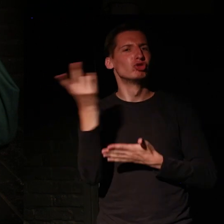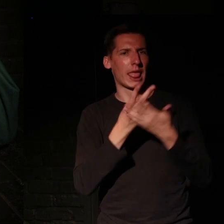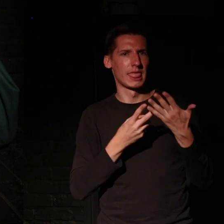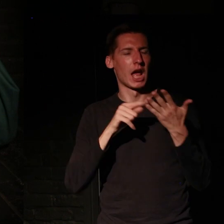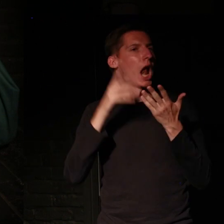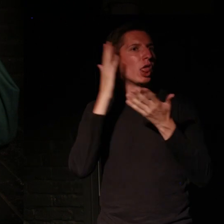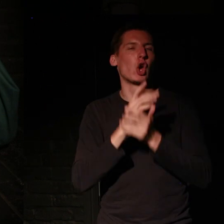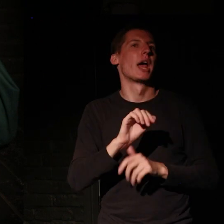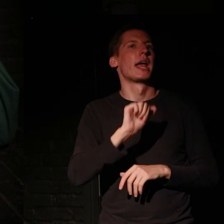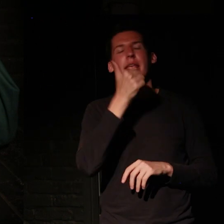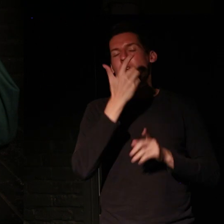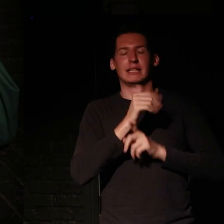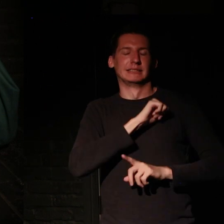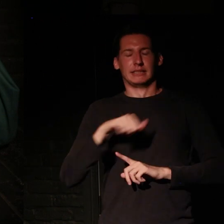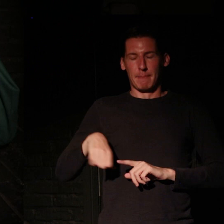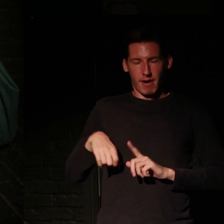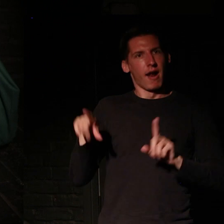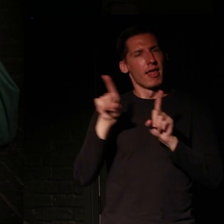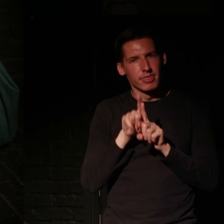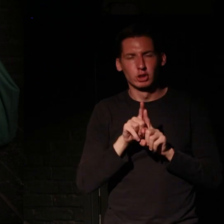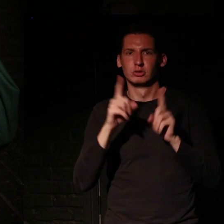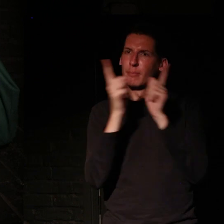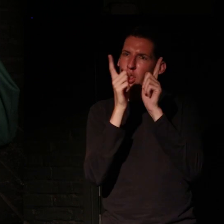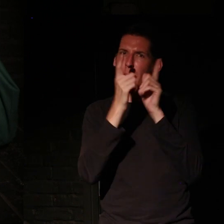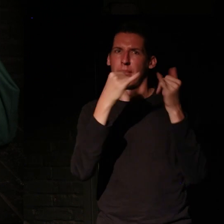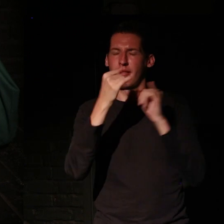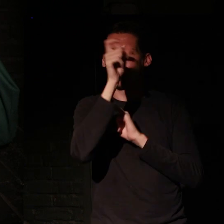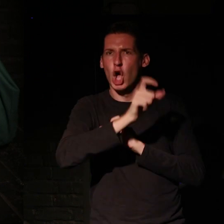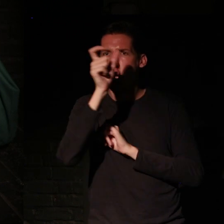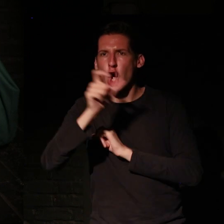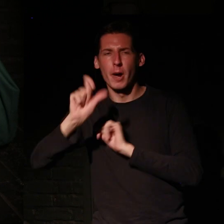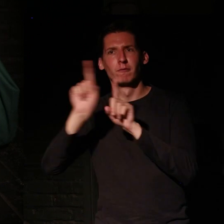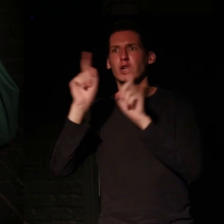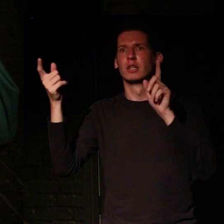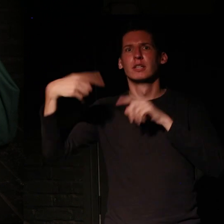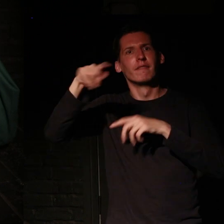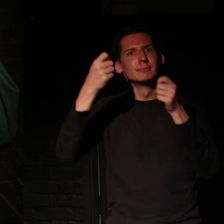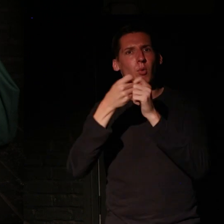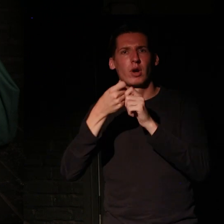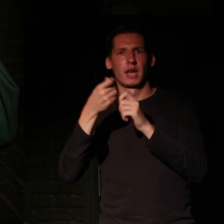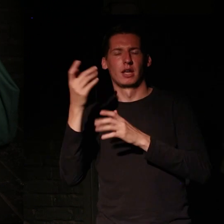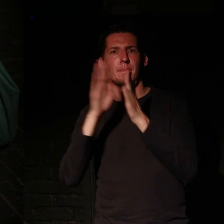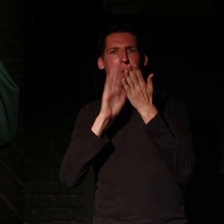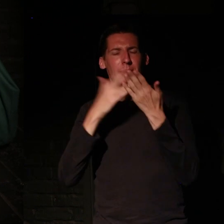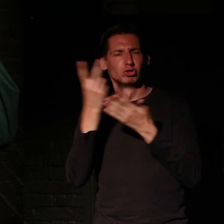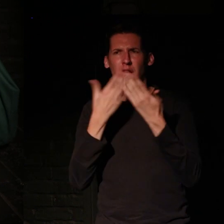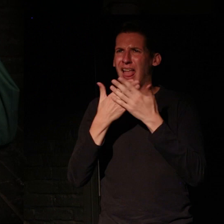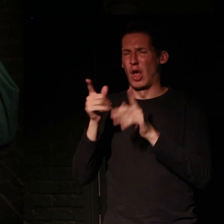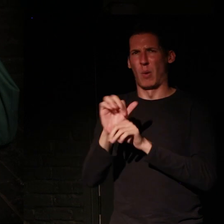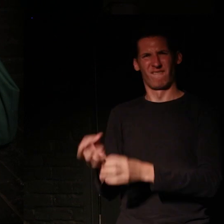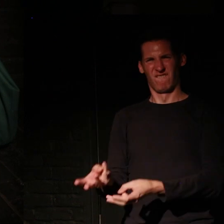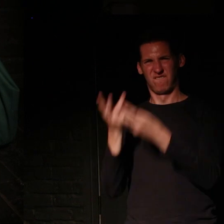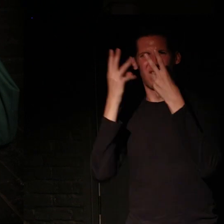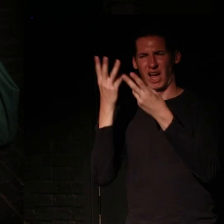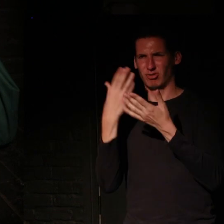tylko pojedynczo, indywidualnie, tylko żeby się spotykać z innymi i czytać ją wspólnie. Dlaczego to jest takie ważne i dlaczego to